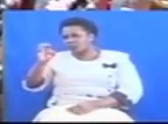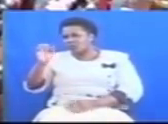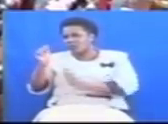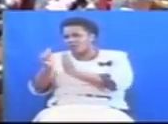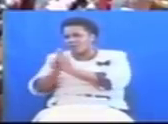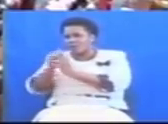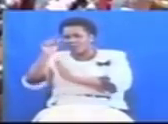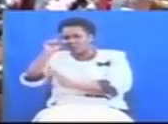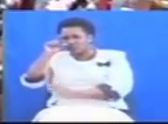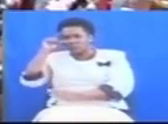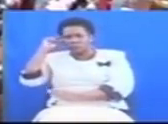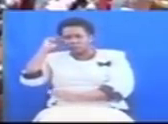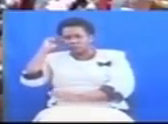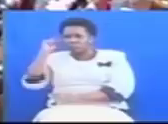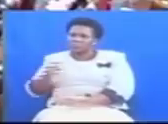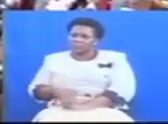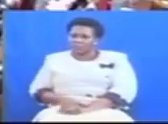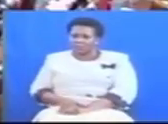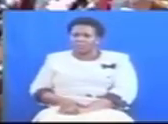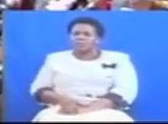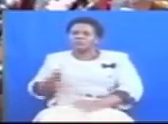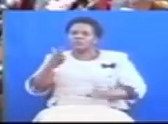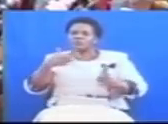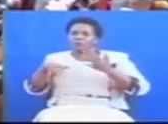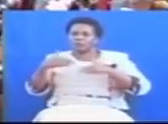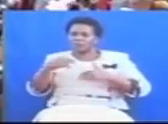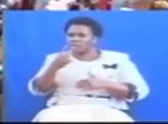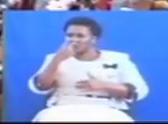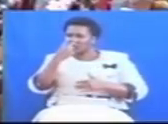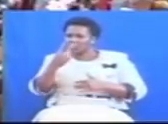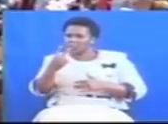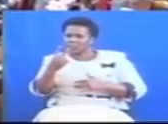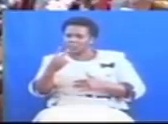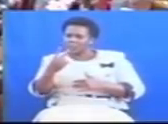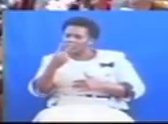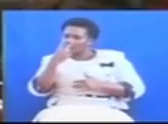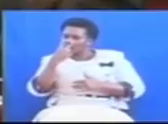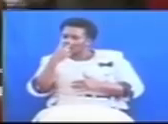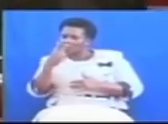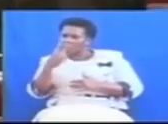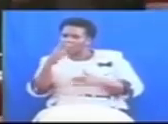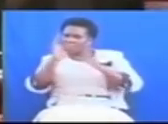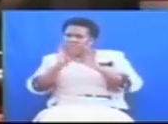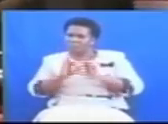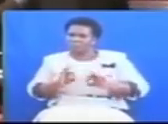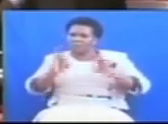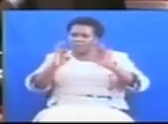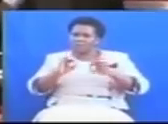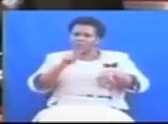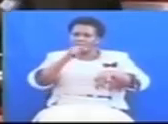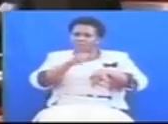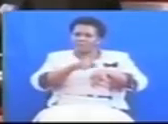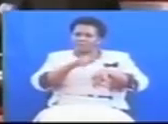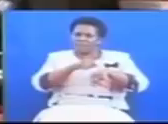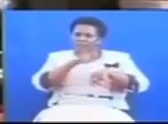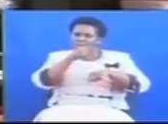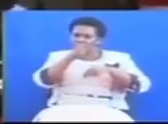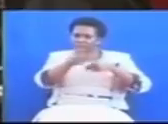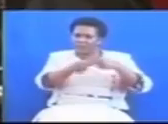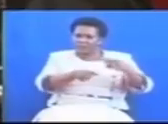wenye wizara zao hawa ni watangazaji katika upande wa wasikilizaji. Kwa sasa ni hoja za serikali, matangazo Jeff